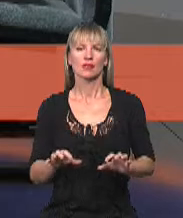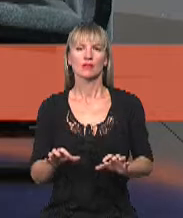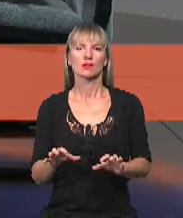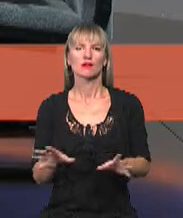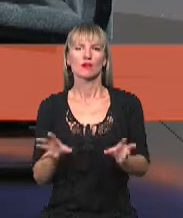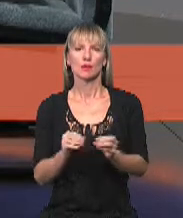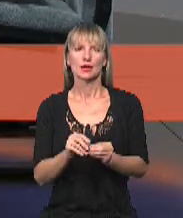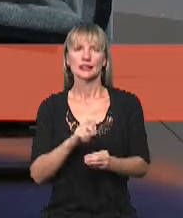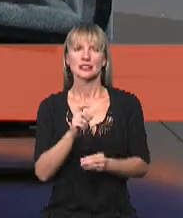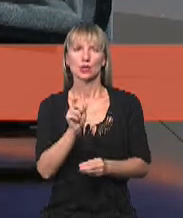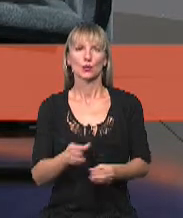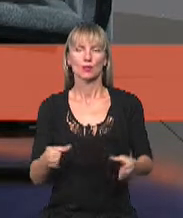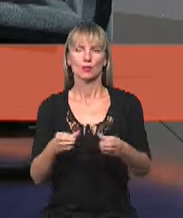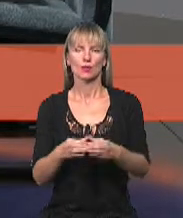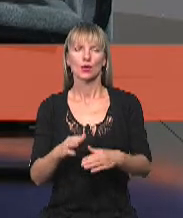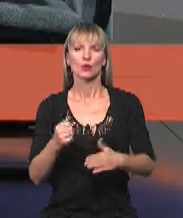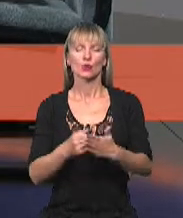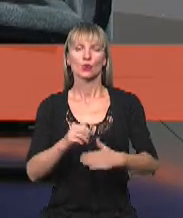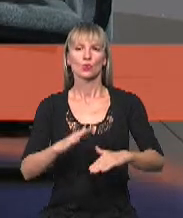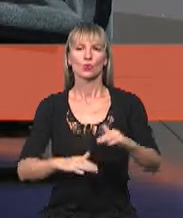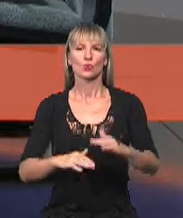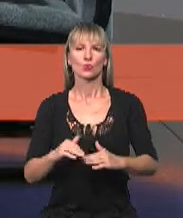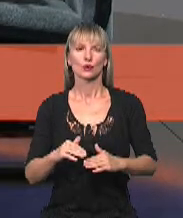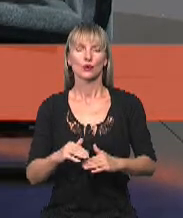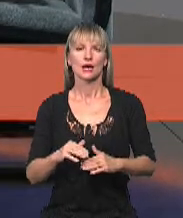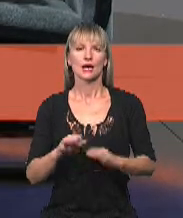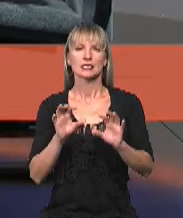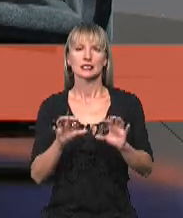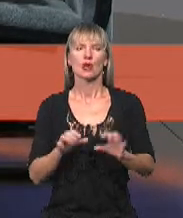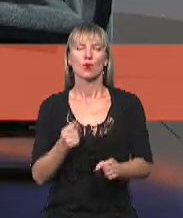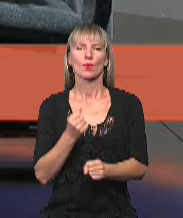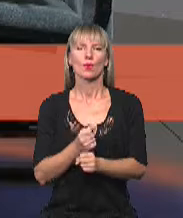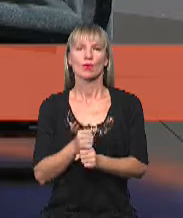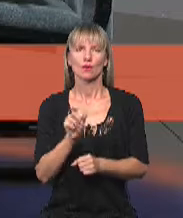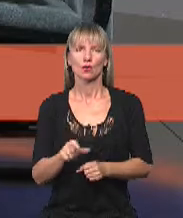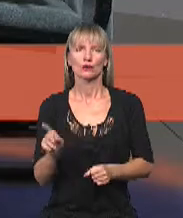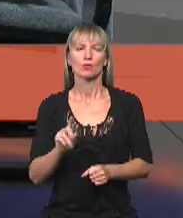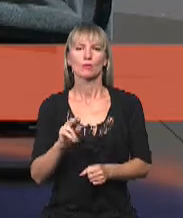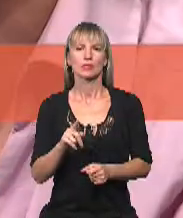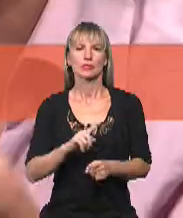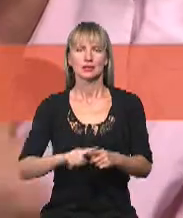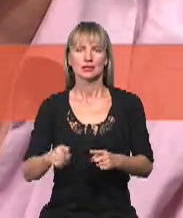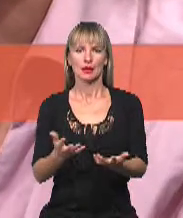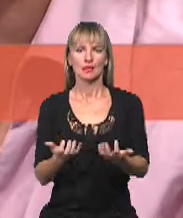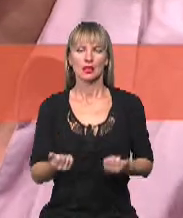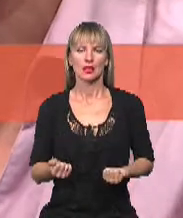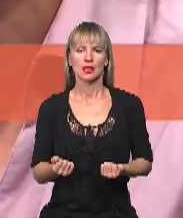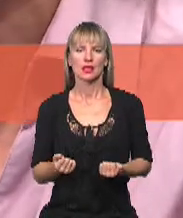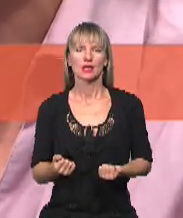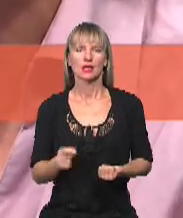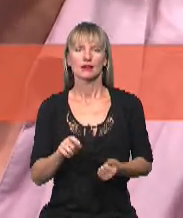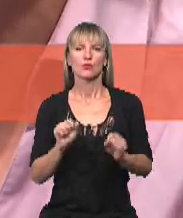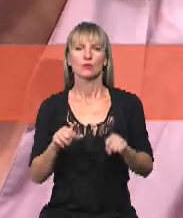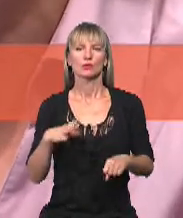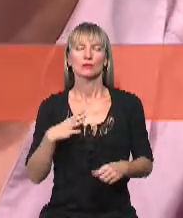з коаліцією до рук, власне, законотворців, аби вона була якнайскоріше прийнята. Законопроект, який розроблений, він може